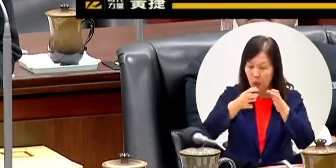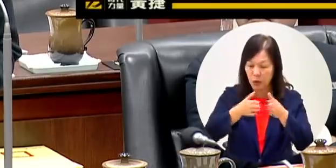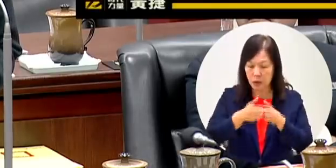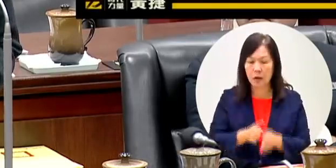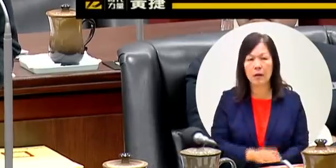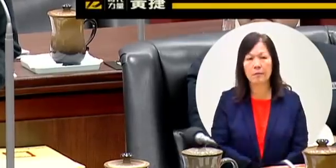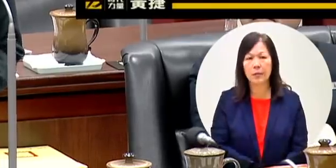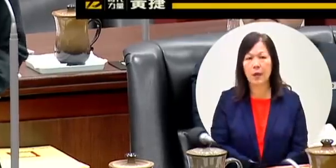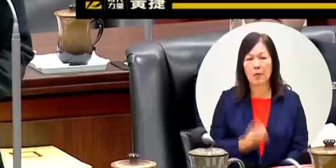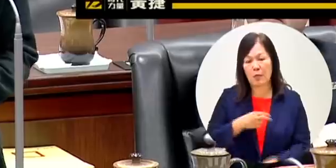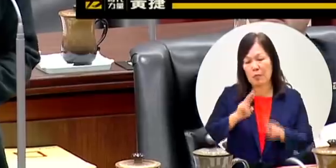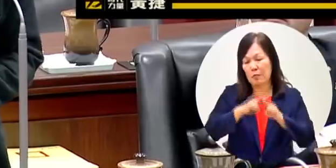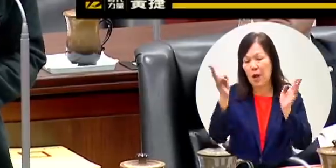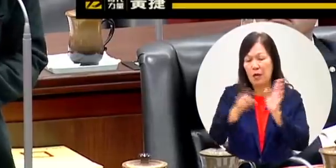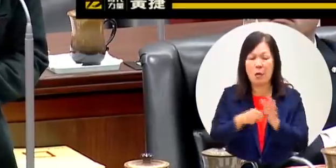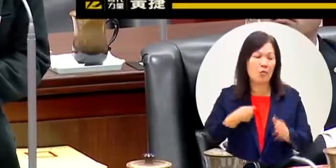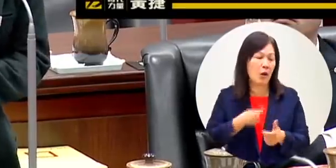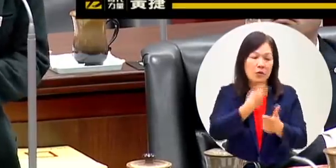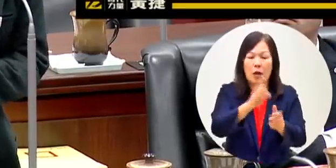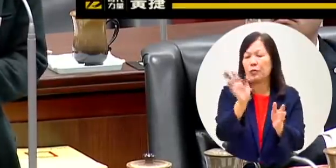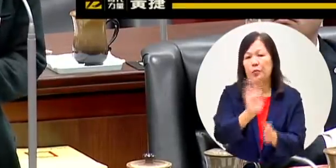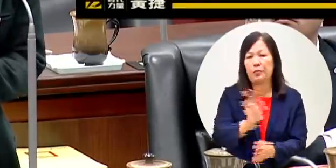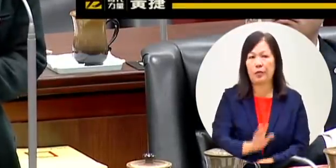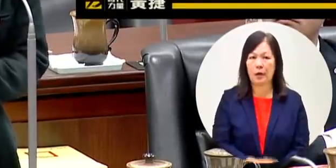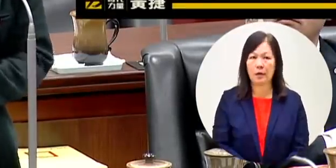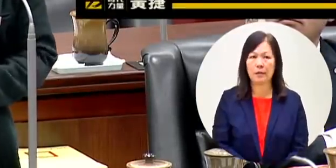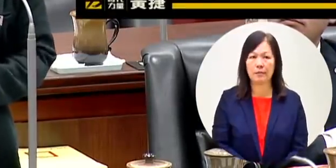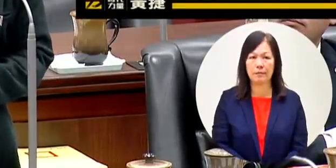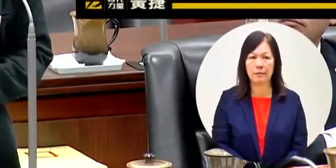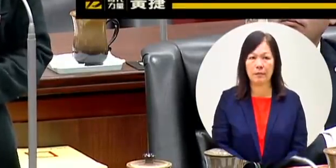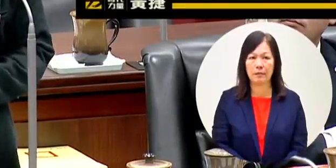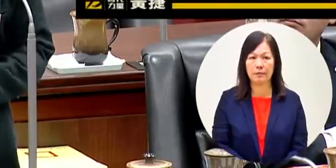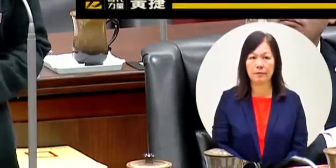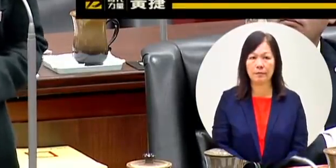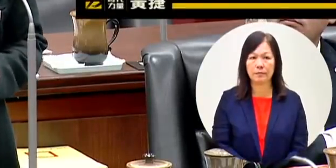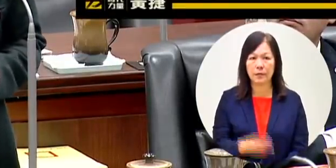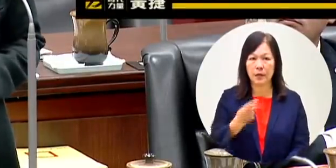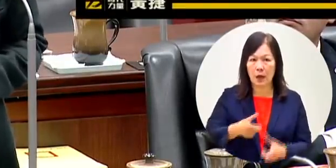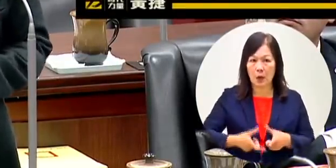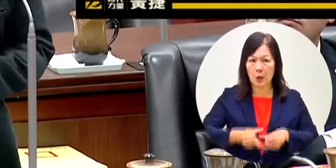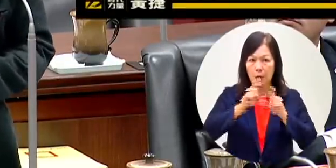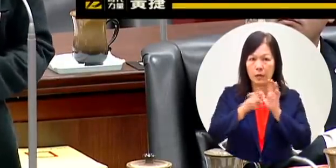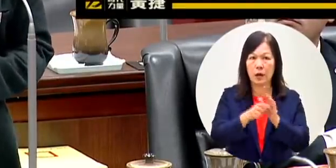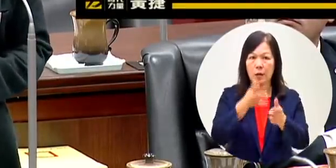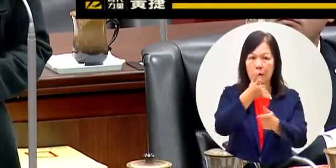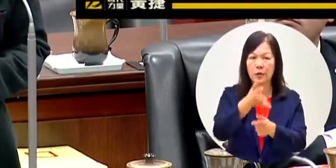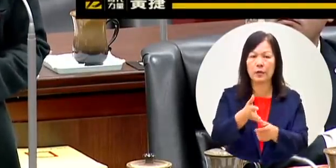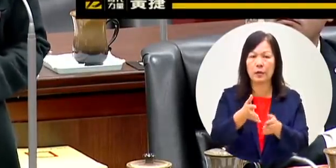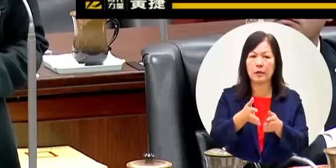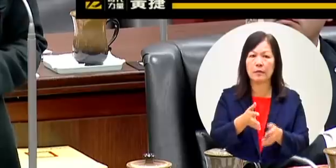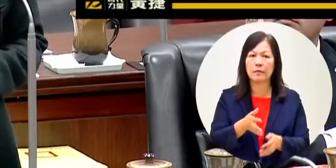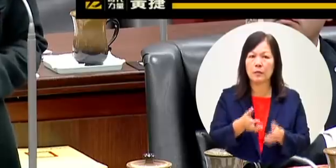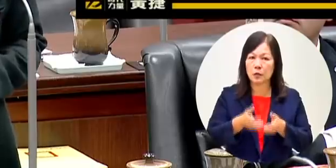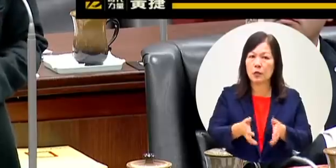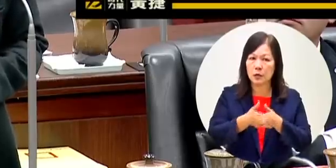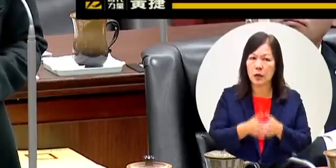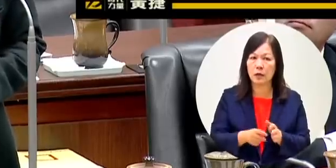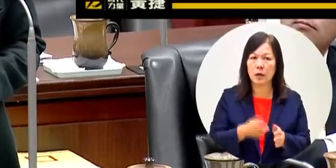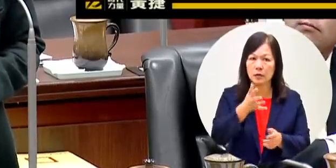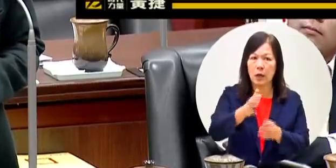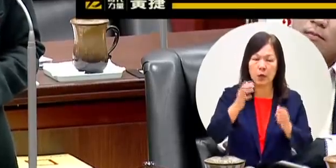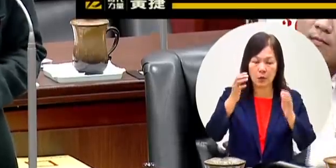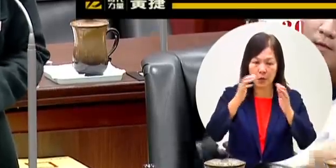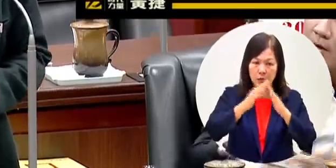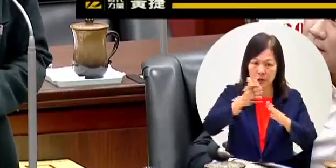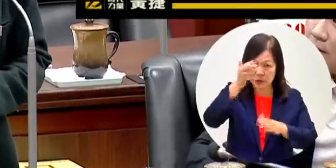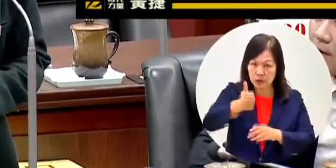教。好，回到我要质询的重点，想询问韩市长的事，请问你支持宗教干